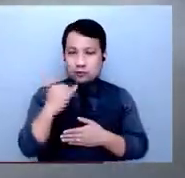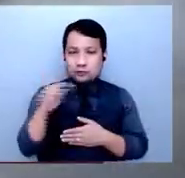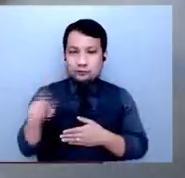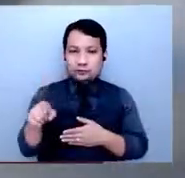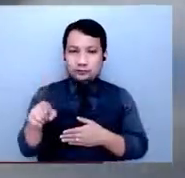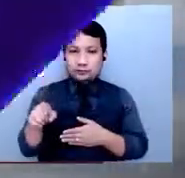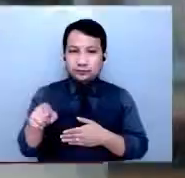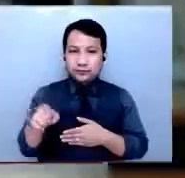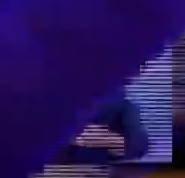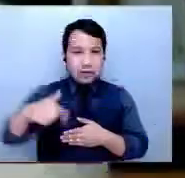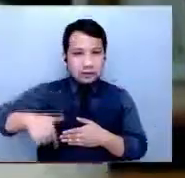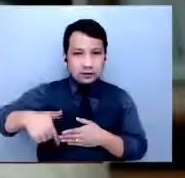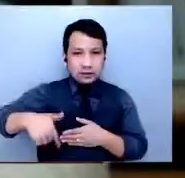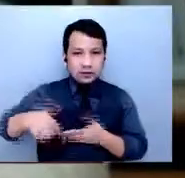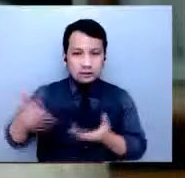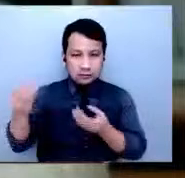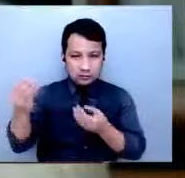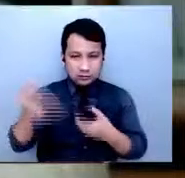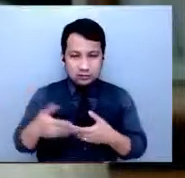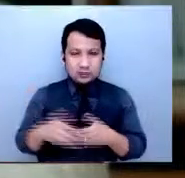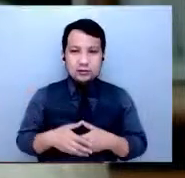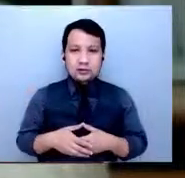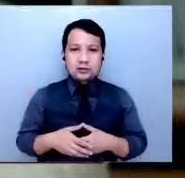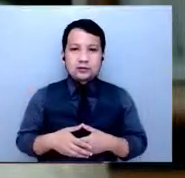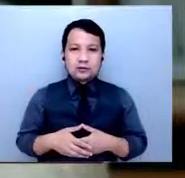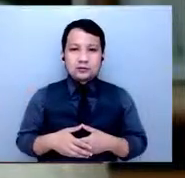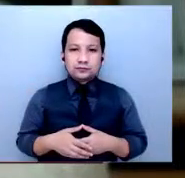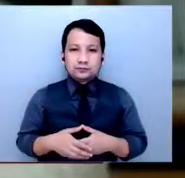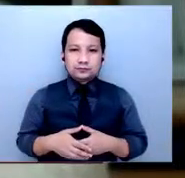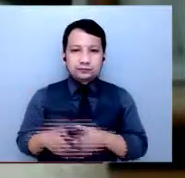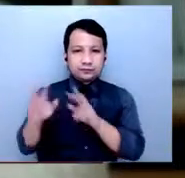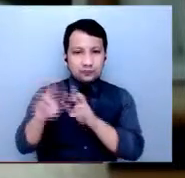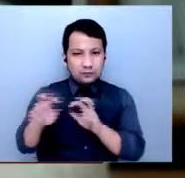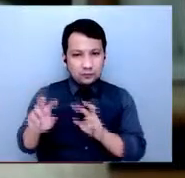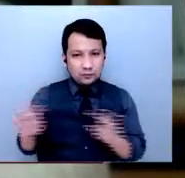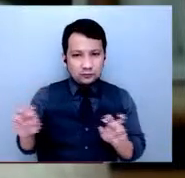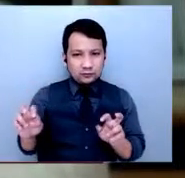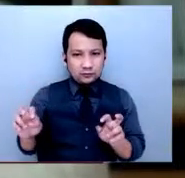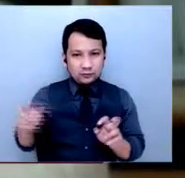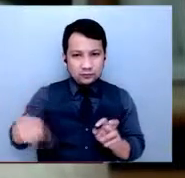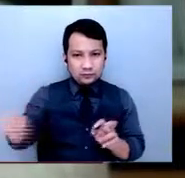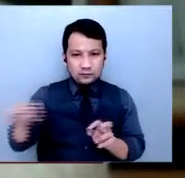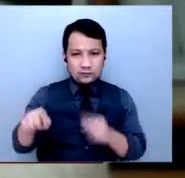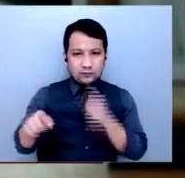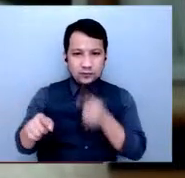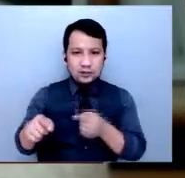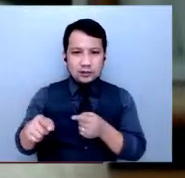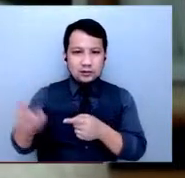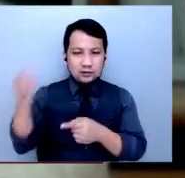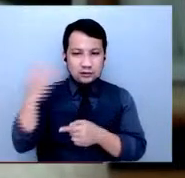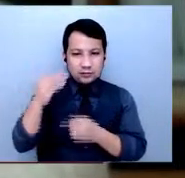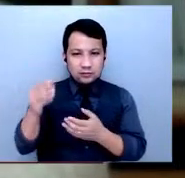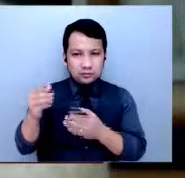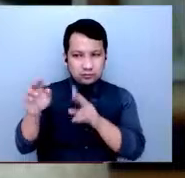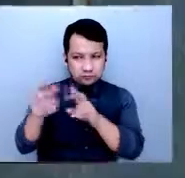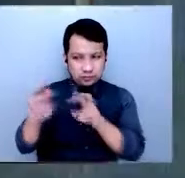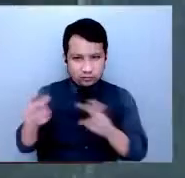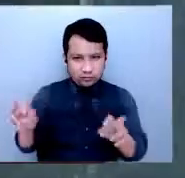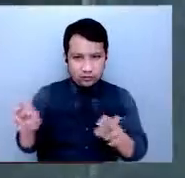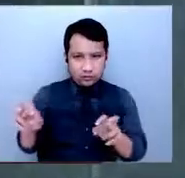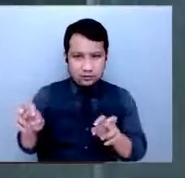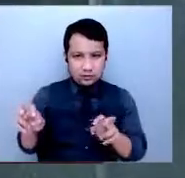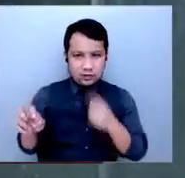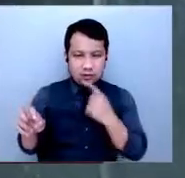backlog. Dapat iniimbigistiga natin ang dinadissect natin. Pag naman